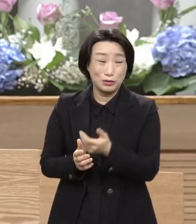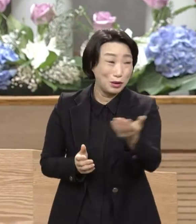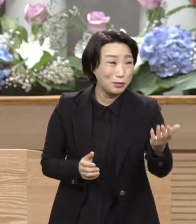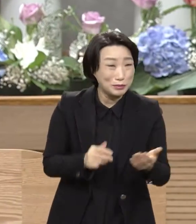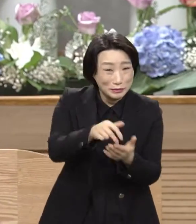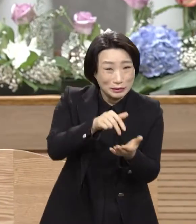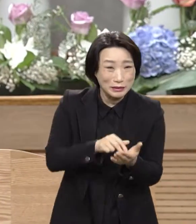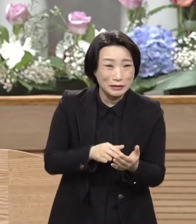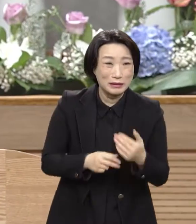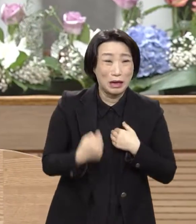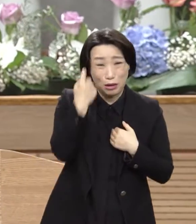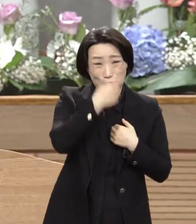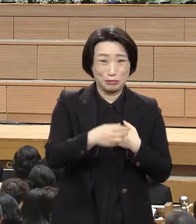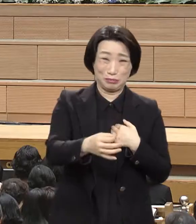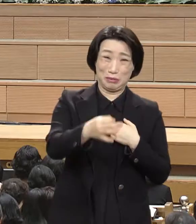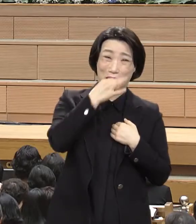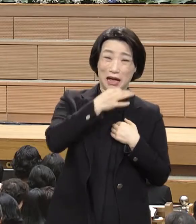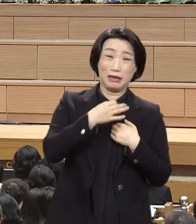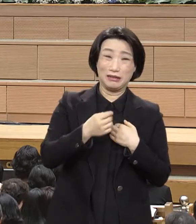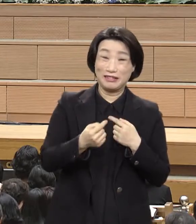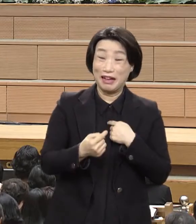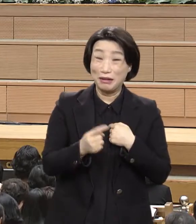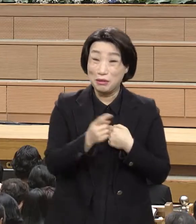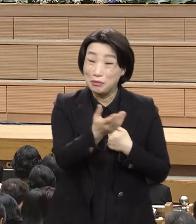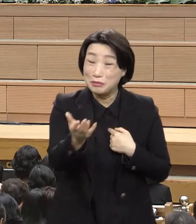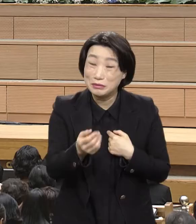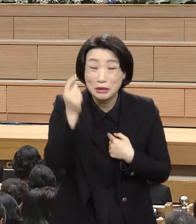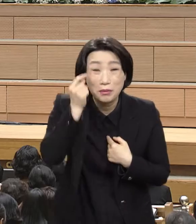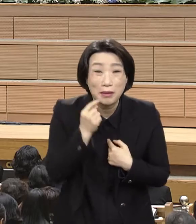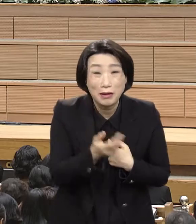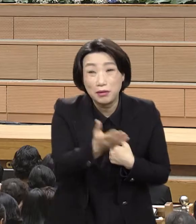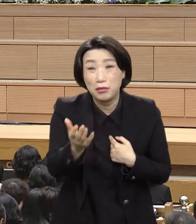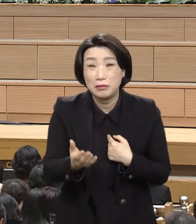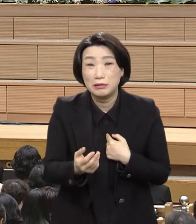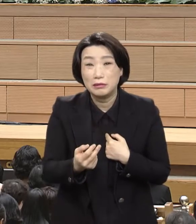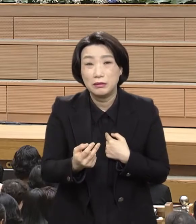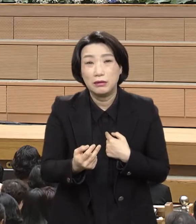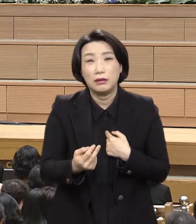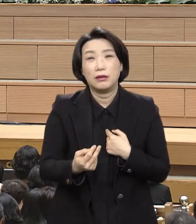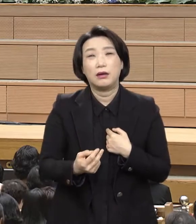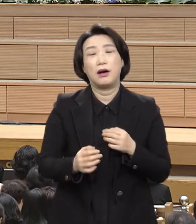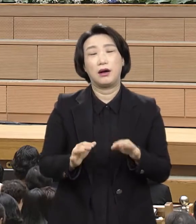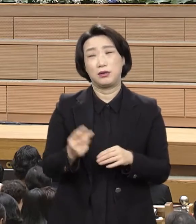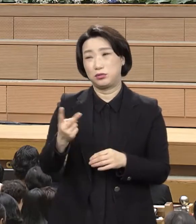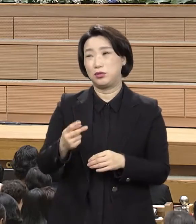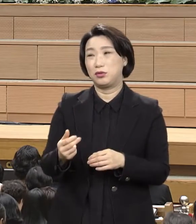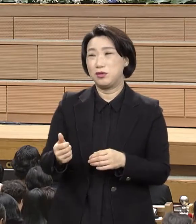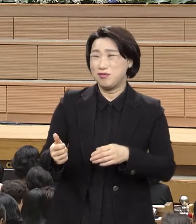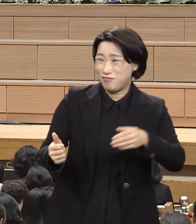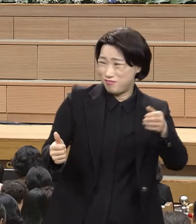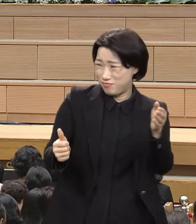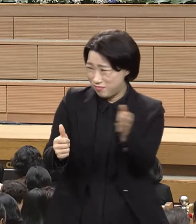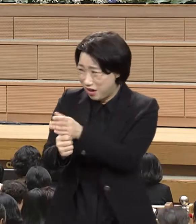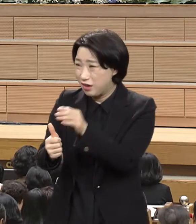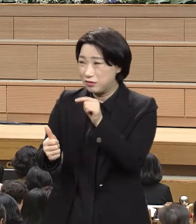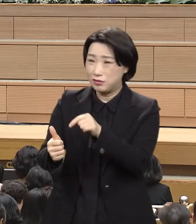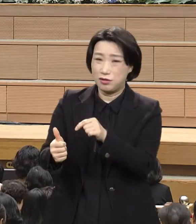여러분 같으면 침뱉으면 어떡하겠어? 한번 생각해 보라니까. 혹은 또 주먹으로 때려.